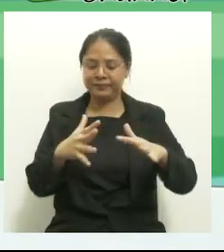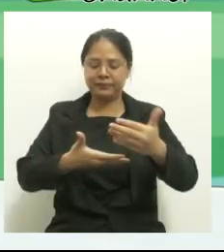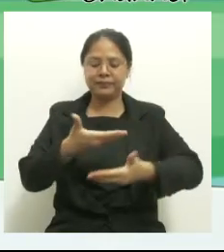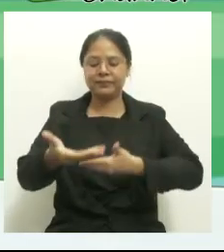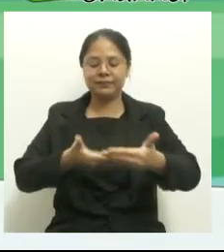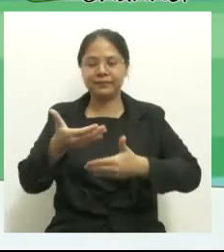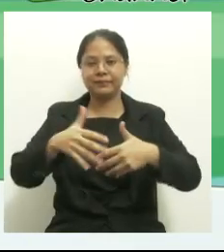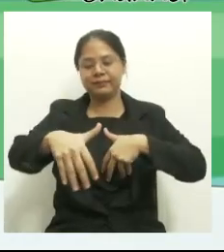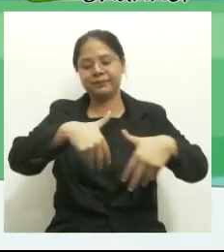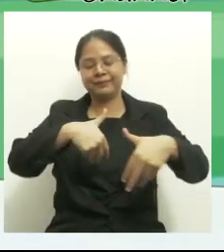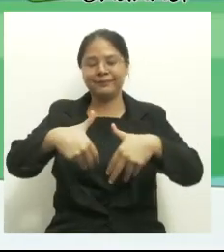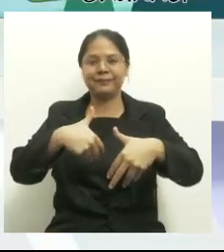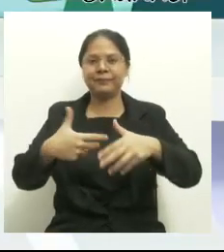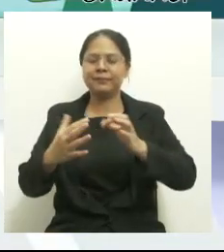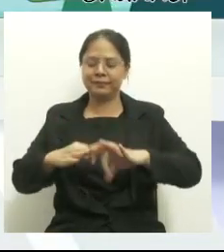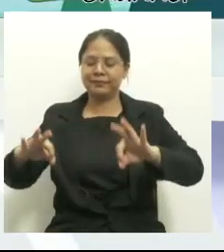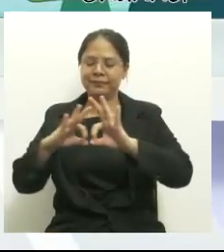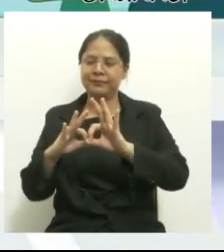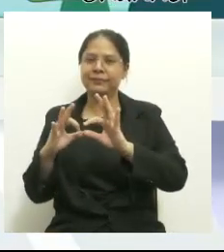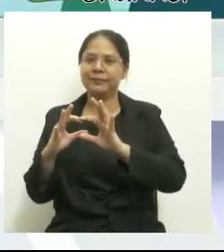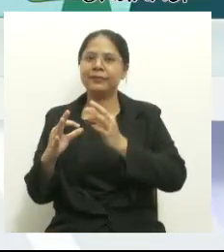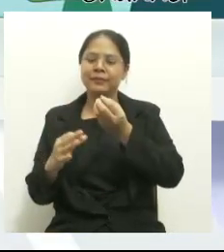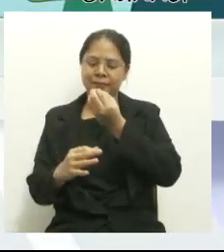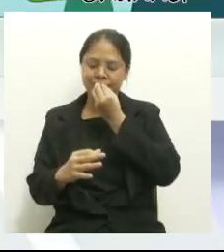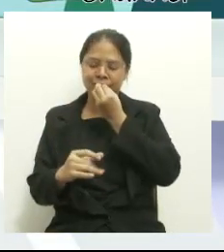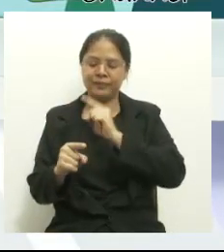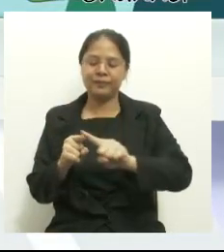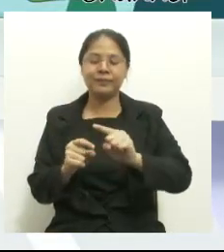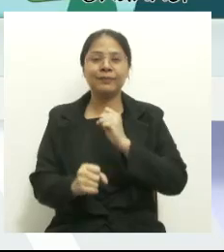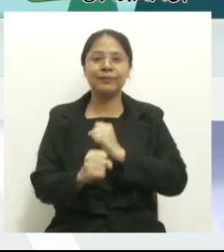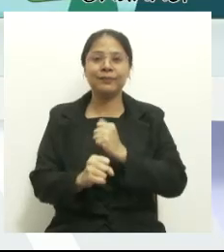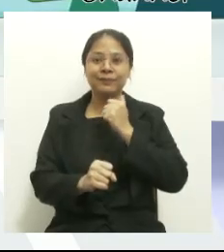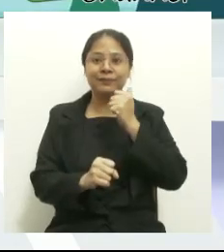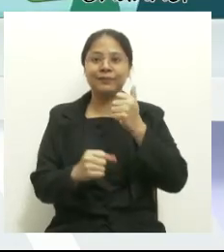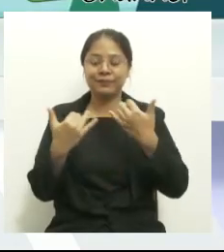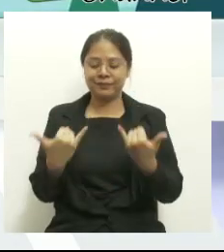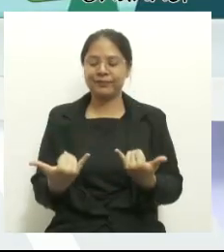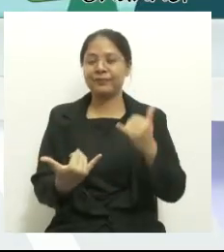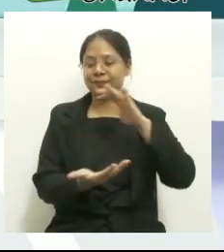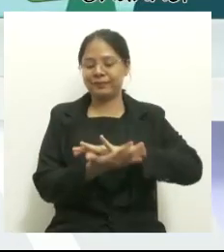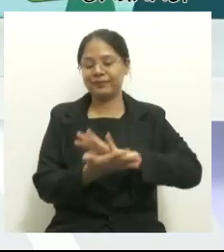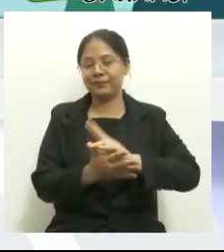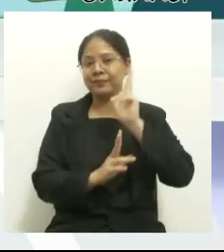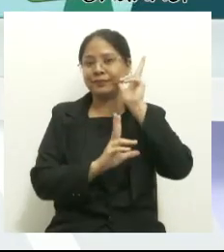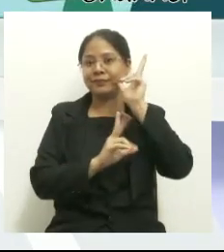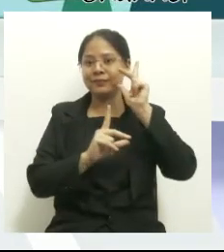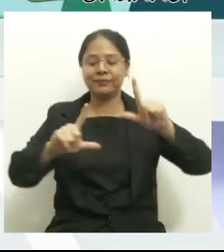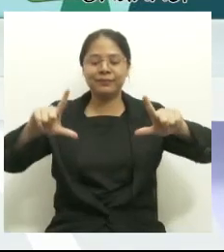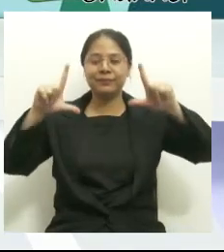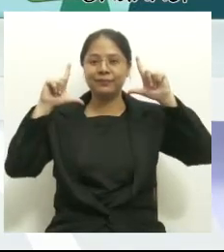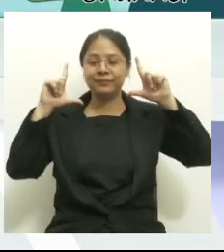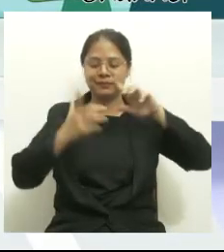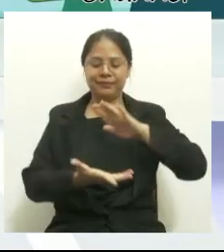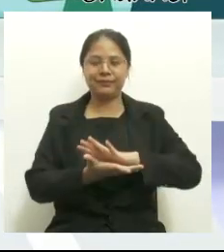นำมาประกอบอาหารได้อีกด้วยครับ สำหรับช่วงสุดท้ายของรายการในวันนี้นะคะพบกับเรื่องเล่าข่าวนักเรียนข่าวเด็ดประเด็นดังของโรงเรียนบ้